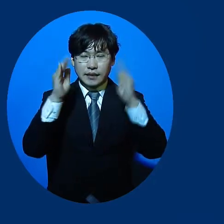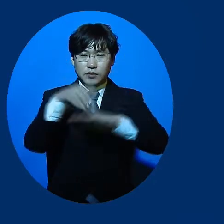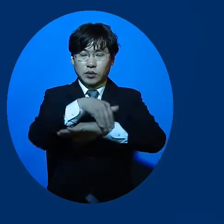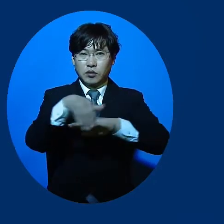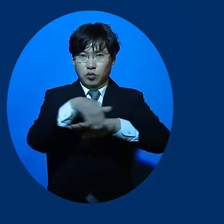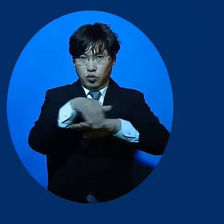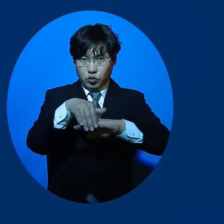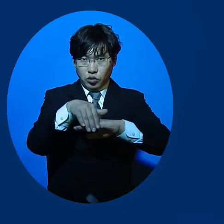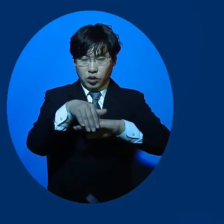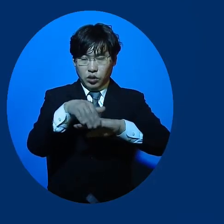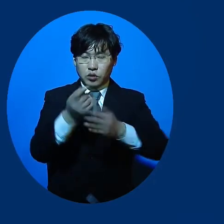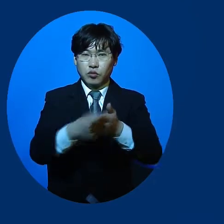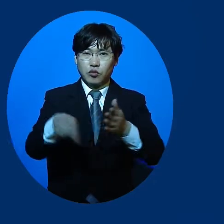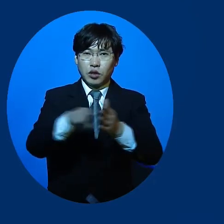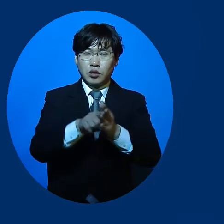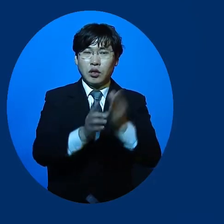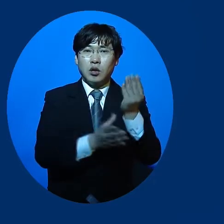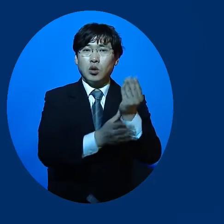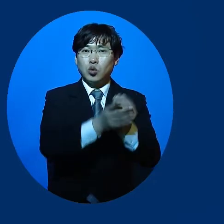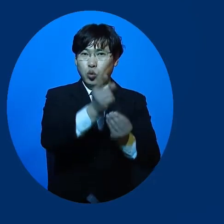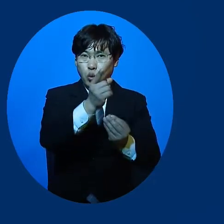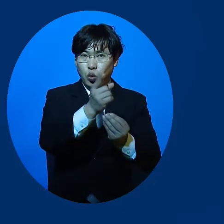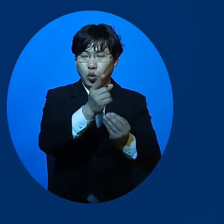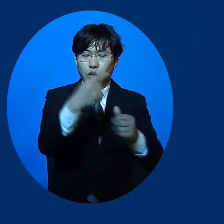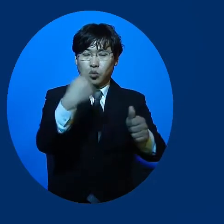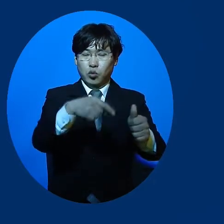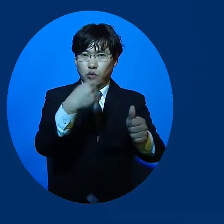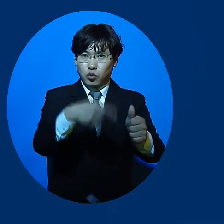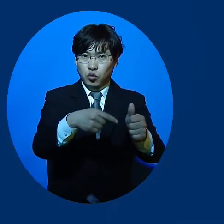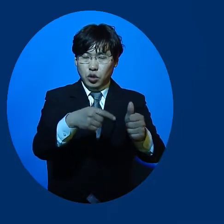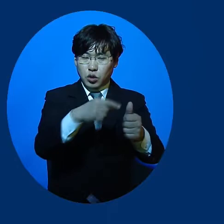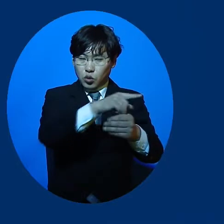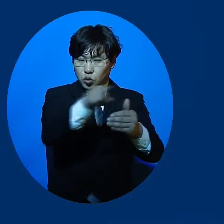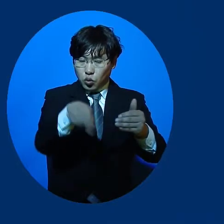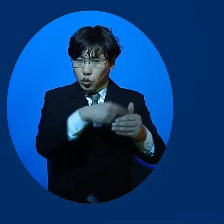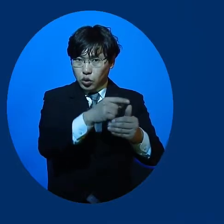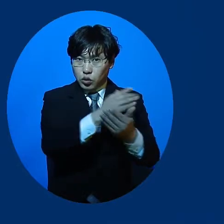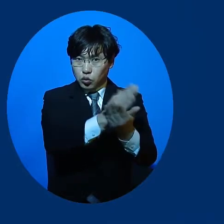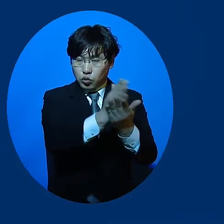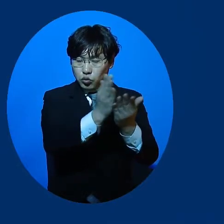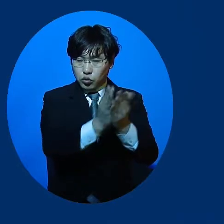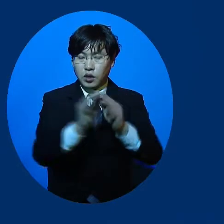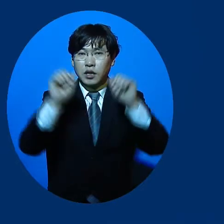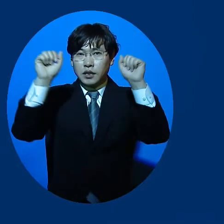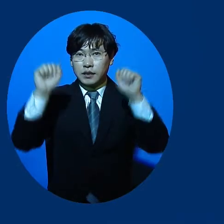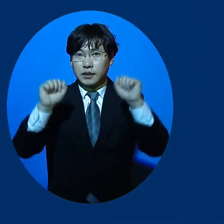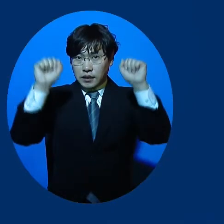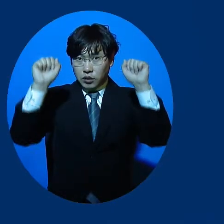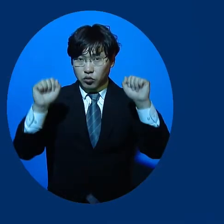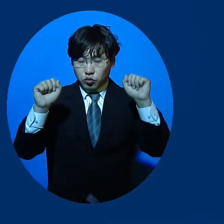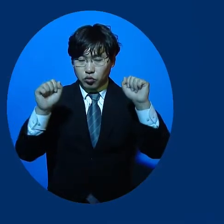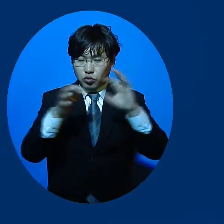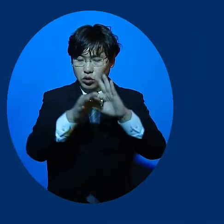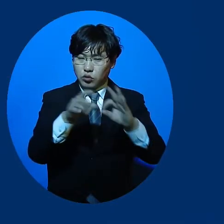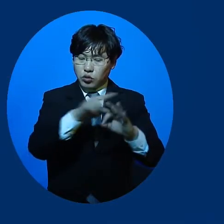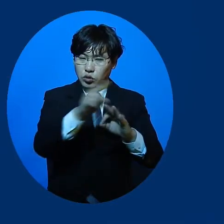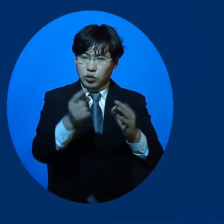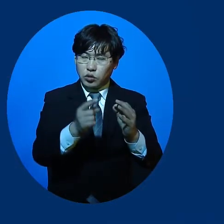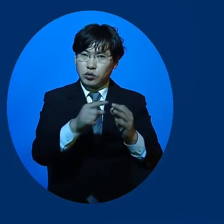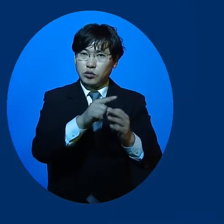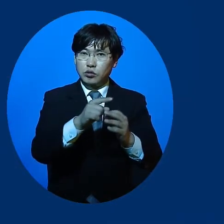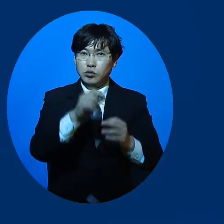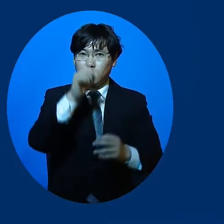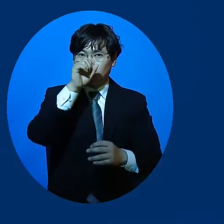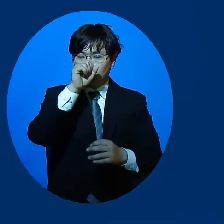그 통합체육, 이 통합교육을 이제 실행하는 그 교과 중에서는 체육만큼 다른 교과에 비해서 좋은